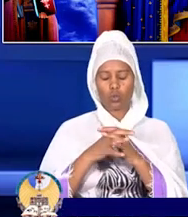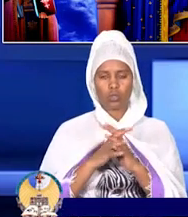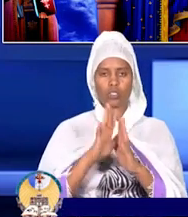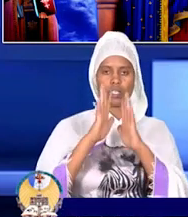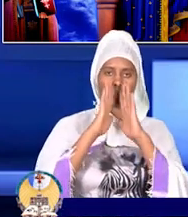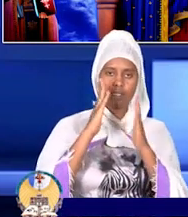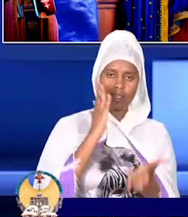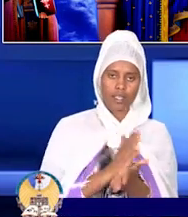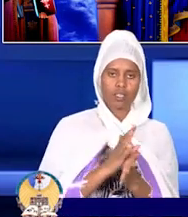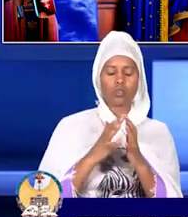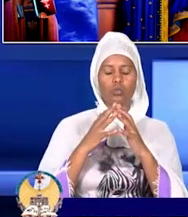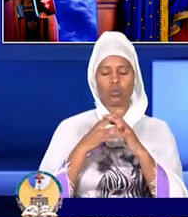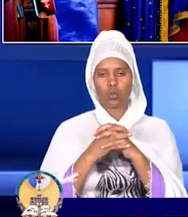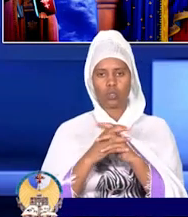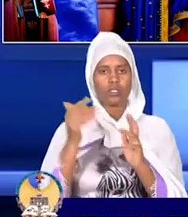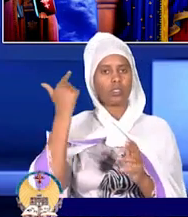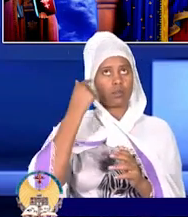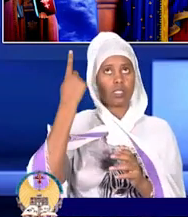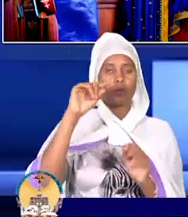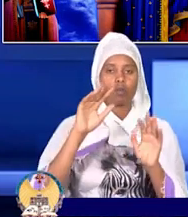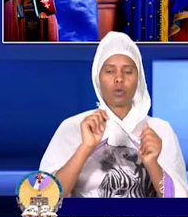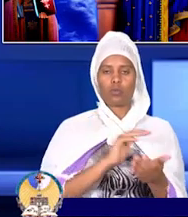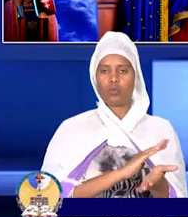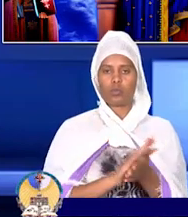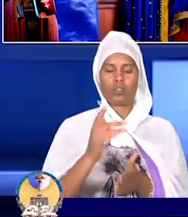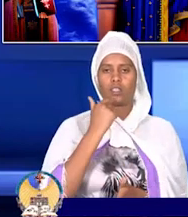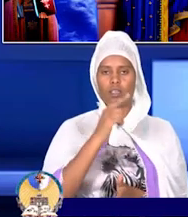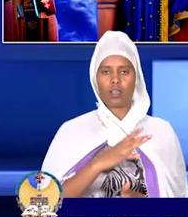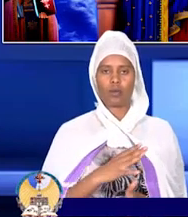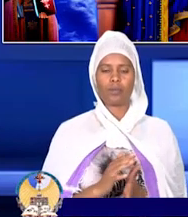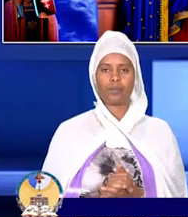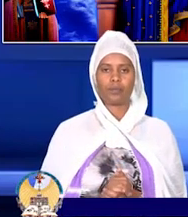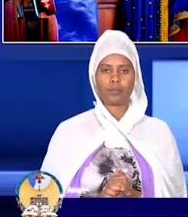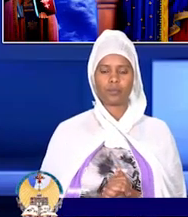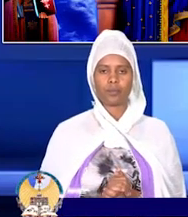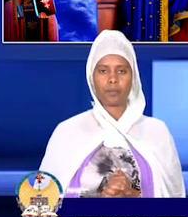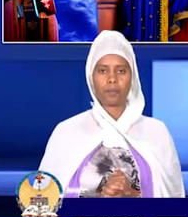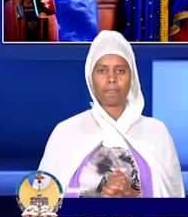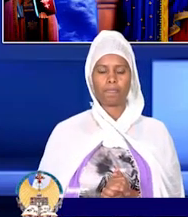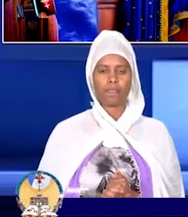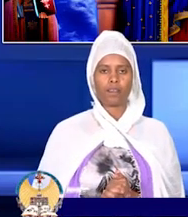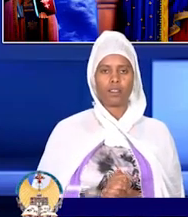ቅዱሳን ጸሎት ናይ ጻድቃን ጸሎት ዝሰምዕ ምዃኑ ብንጹር ነጊርና ኣሎ።